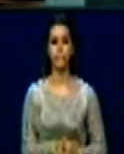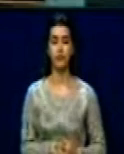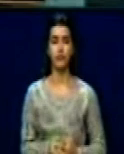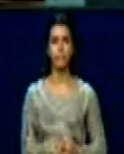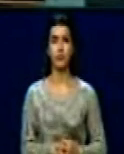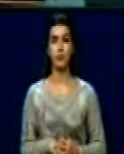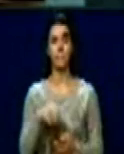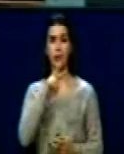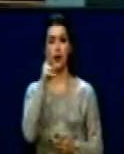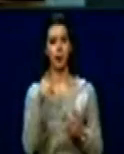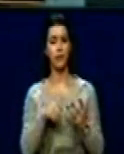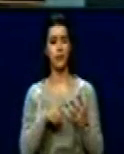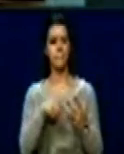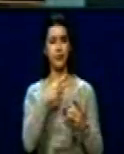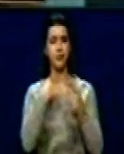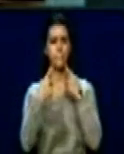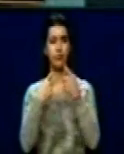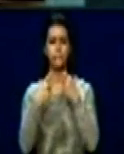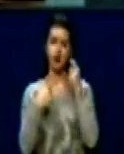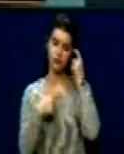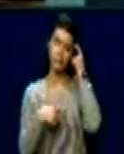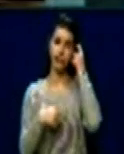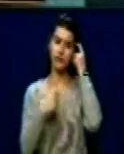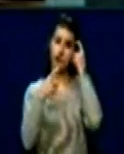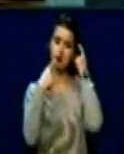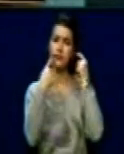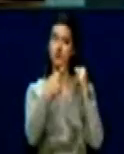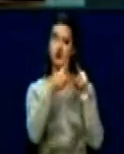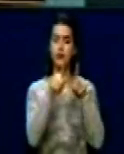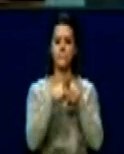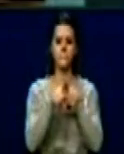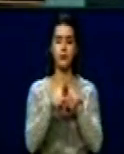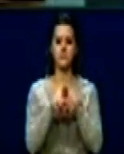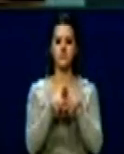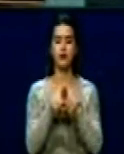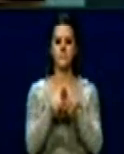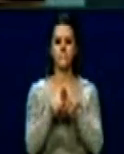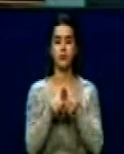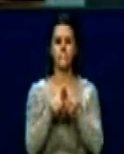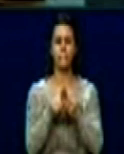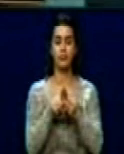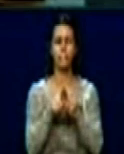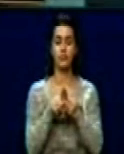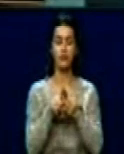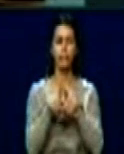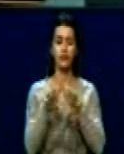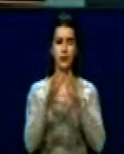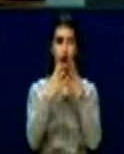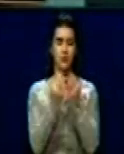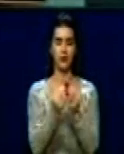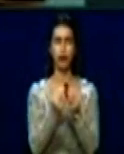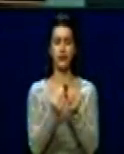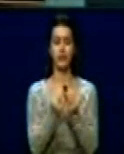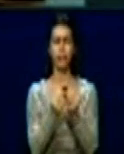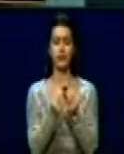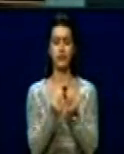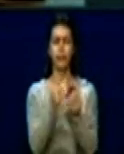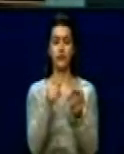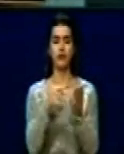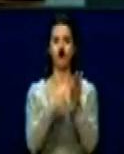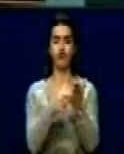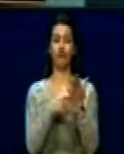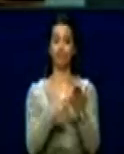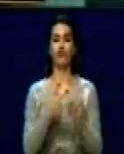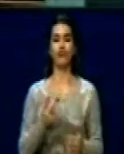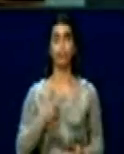u dëgjua këtu para se me hyjte fjala ministrit, mendoj që nga këta, nga persona që i thonë lavdë të buxhetit,